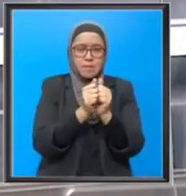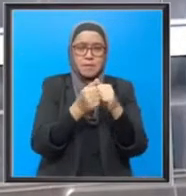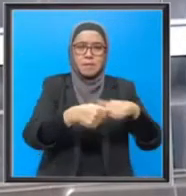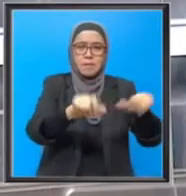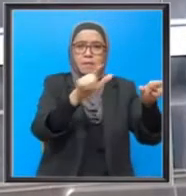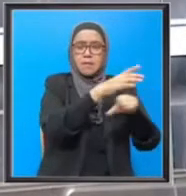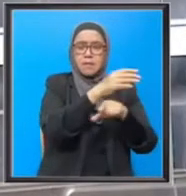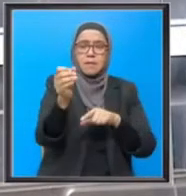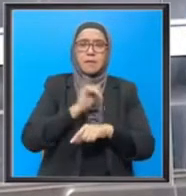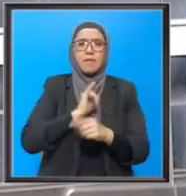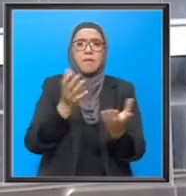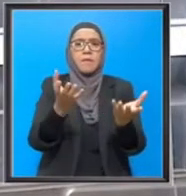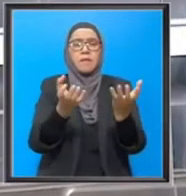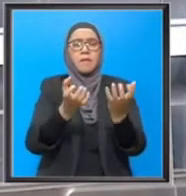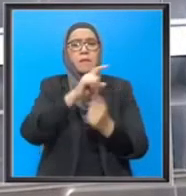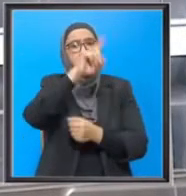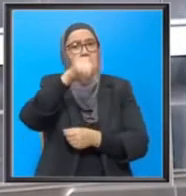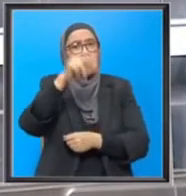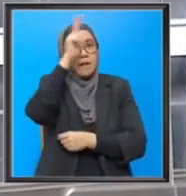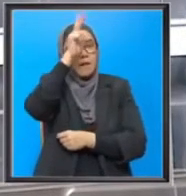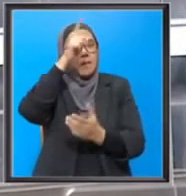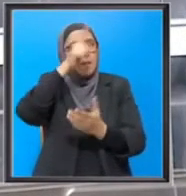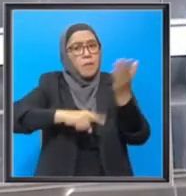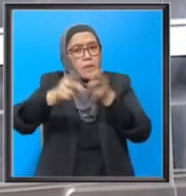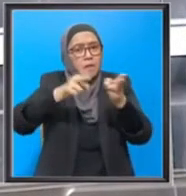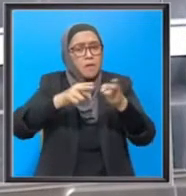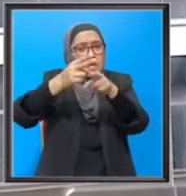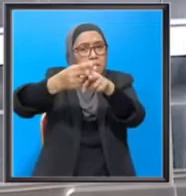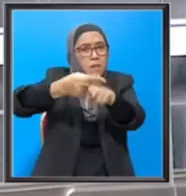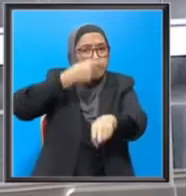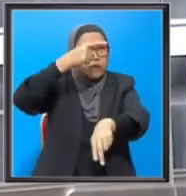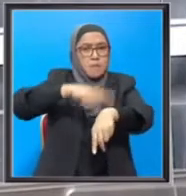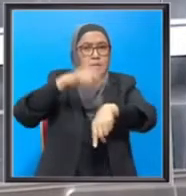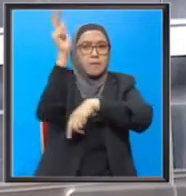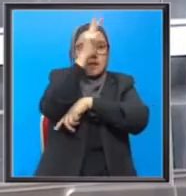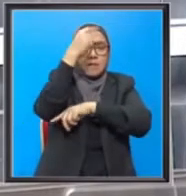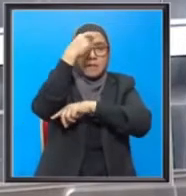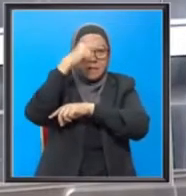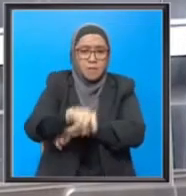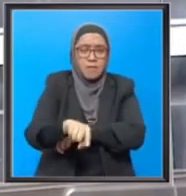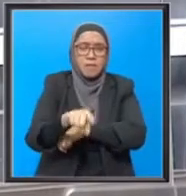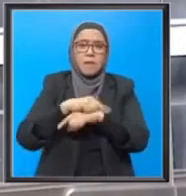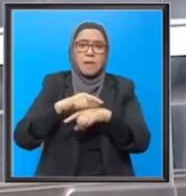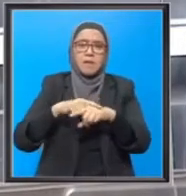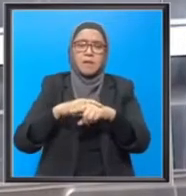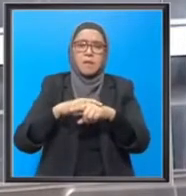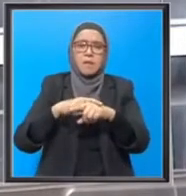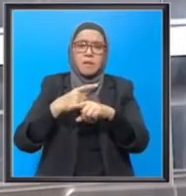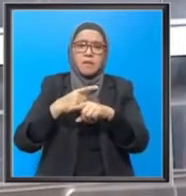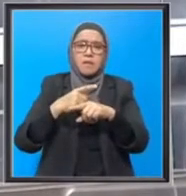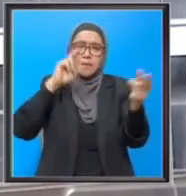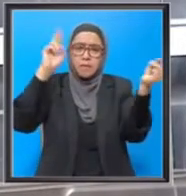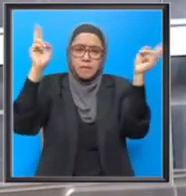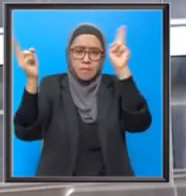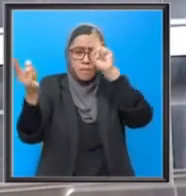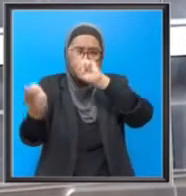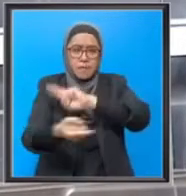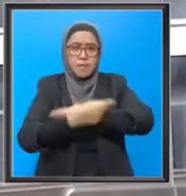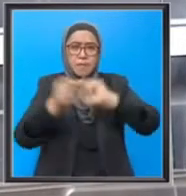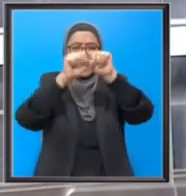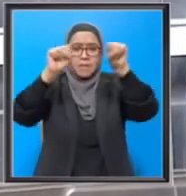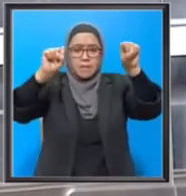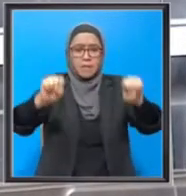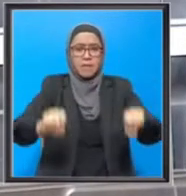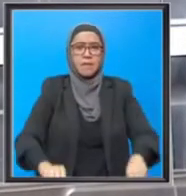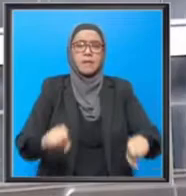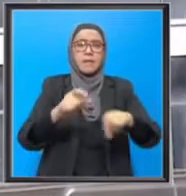usaha jangkep pendek kerajaan untuk mereformasikan sistem Pian